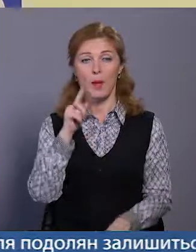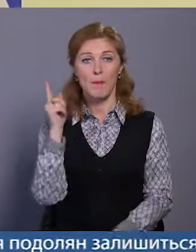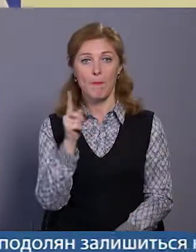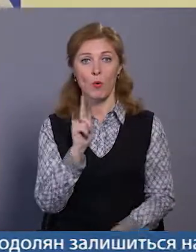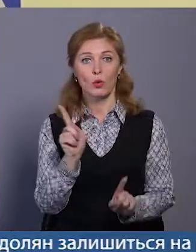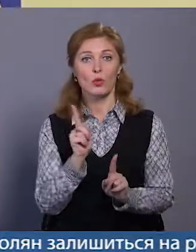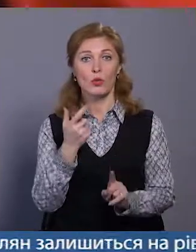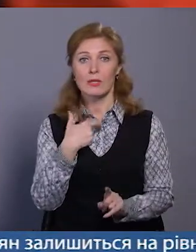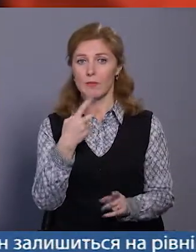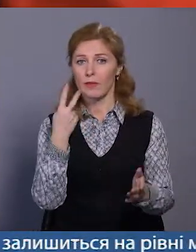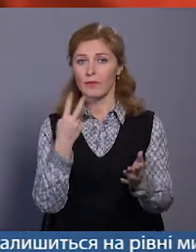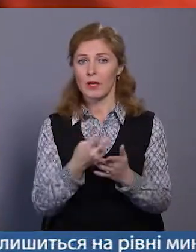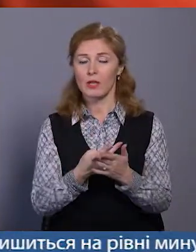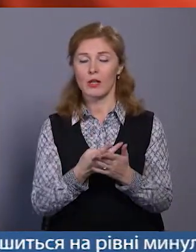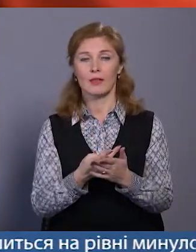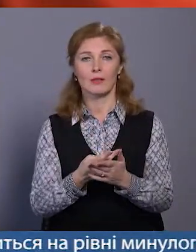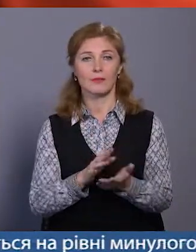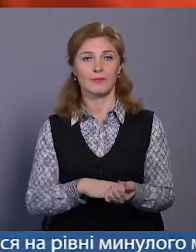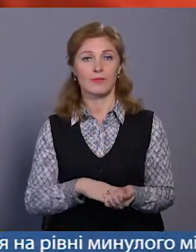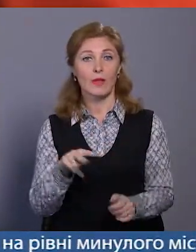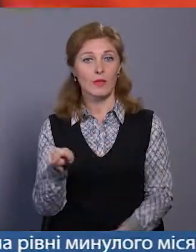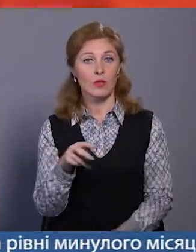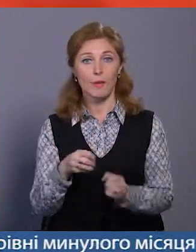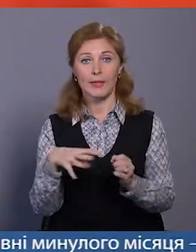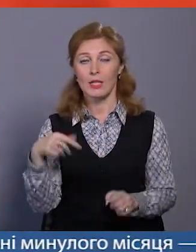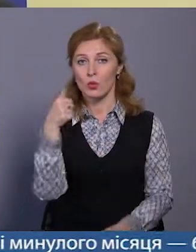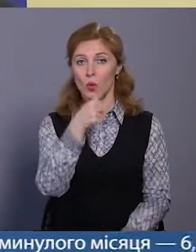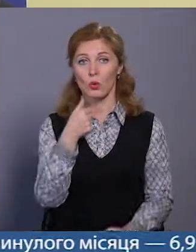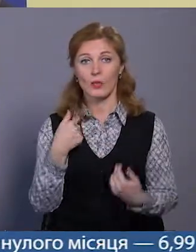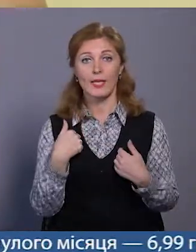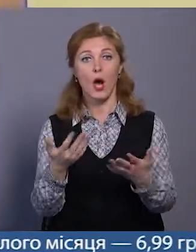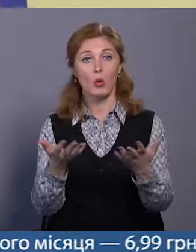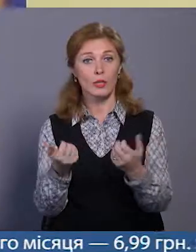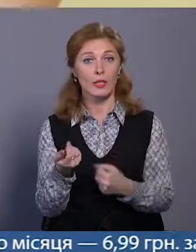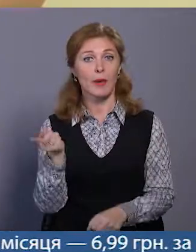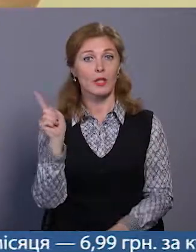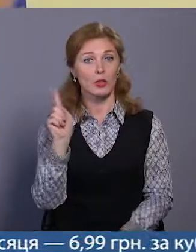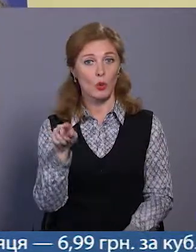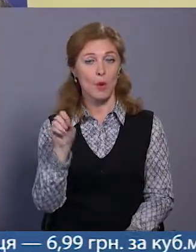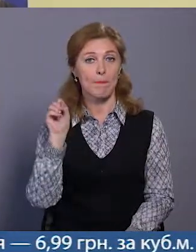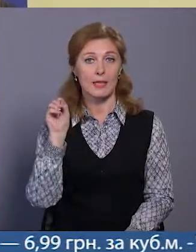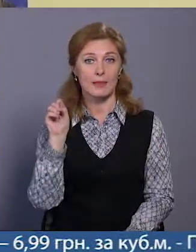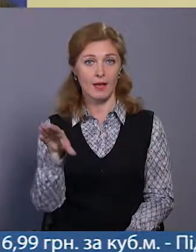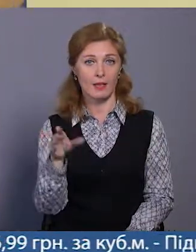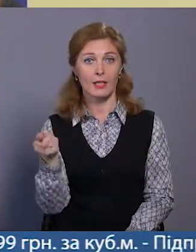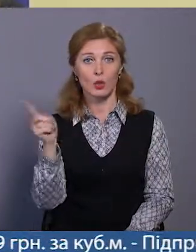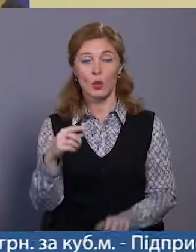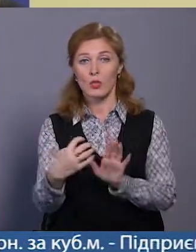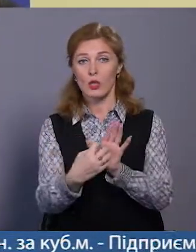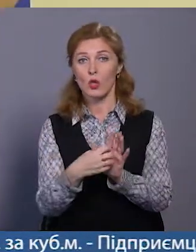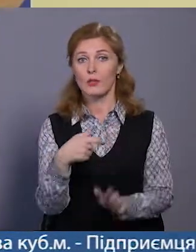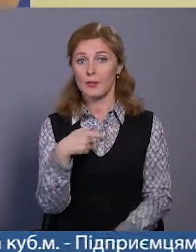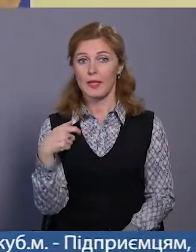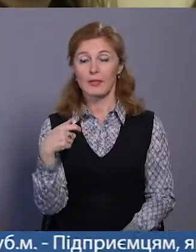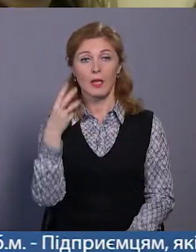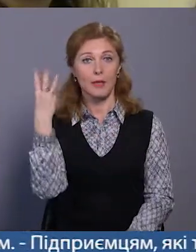чомусь виражати. В листопаді 2015 року я вже отримала той, знаєте, мандат і той значок депутата